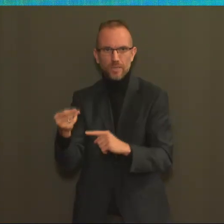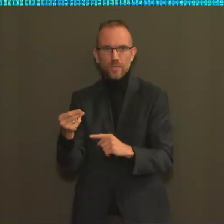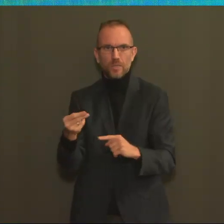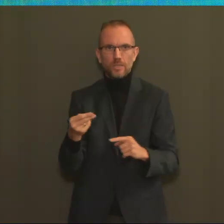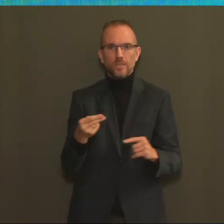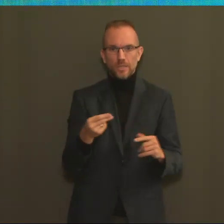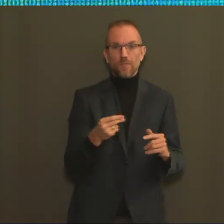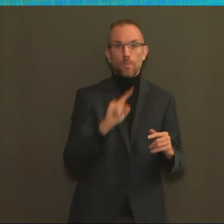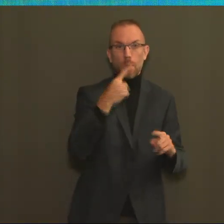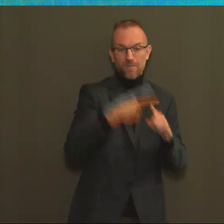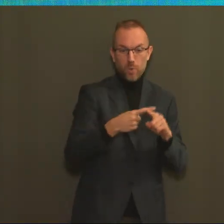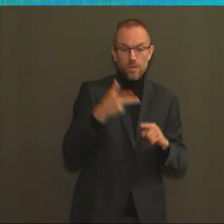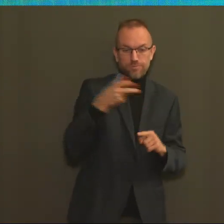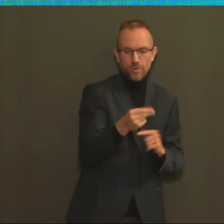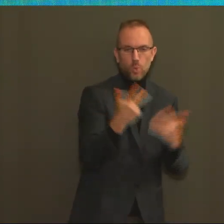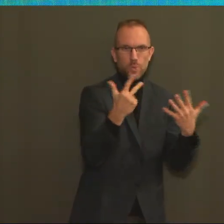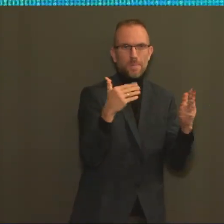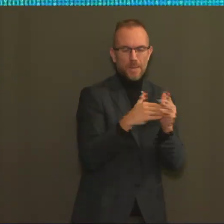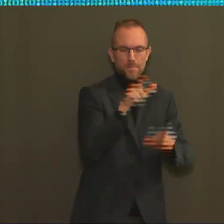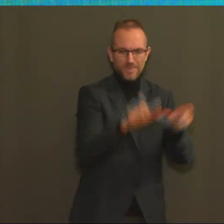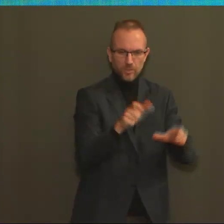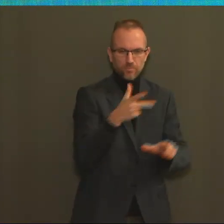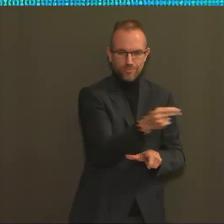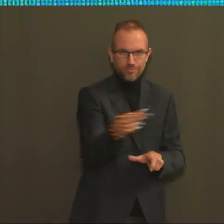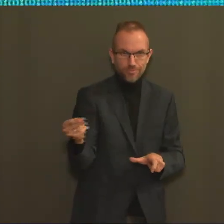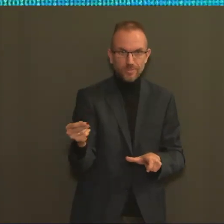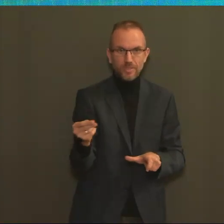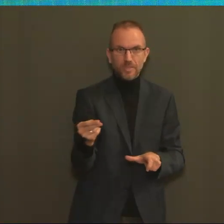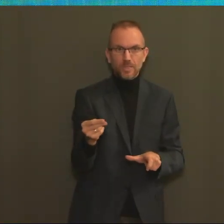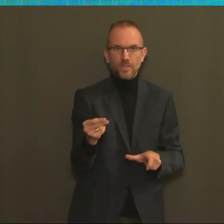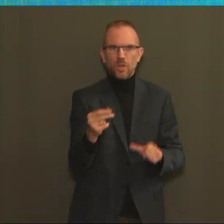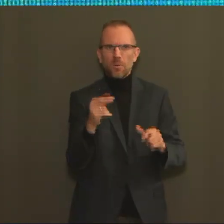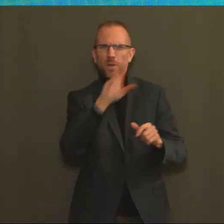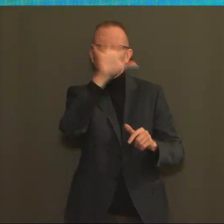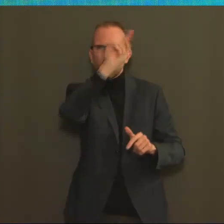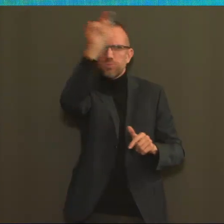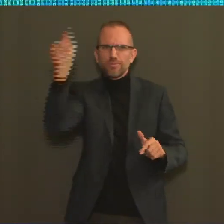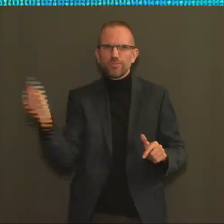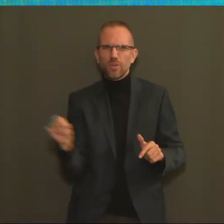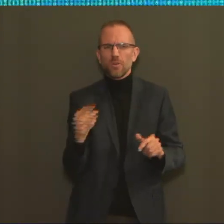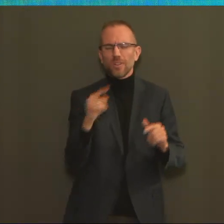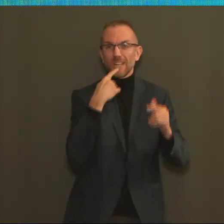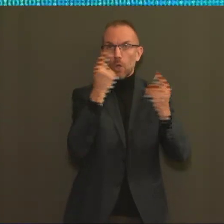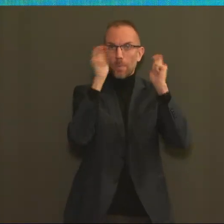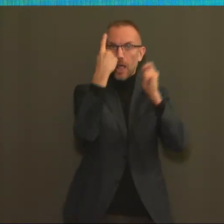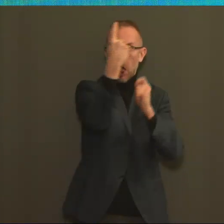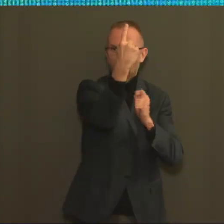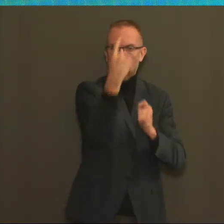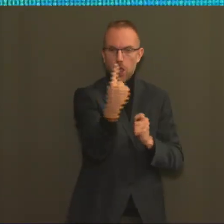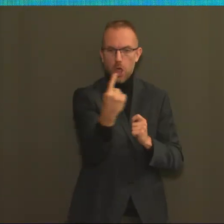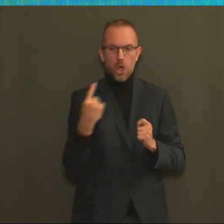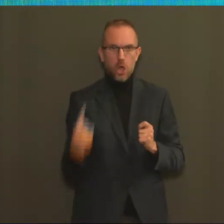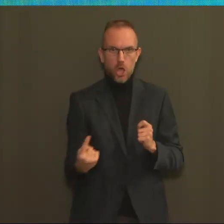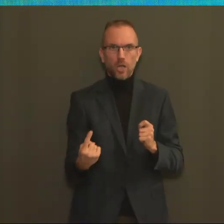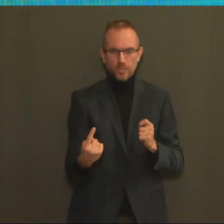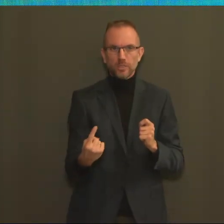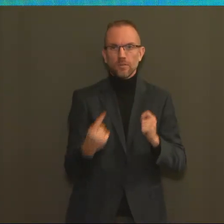dans chaque ratio en hopital piloot uit jouw eten itb signeer zet effe